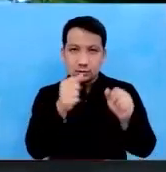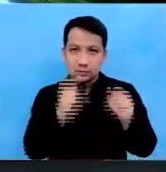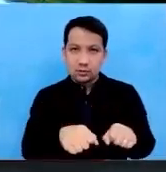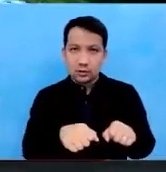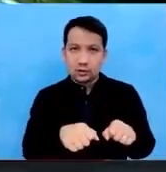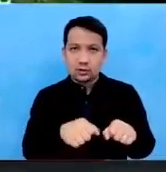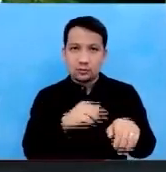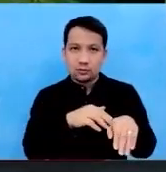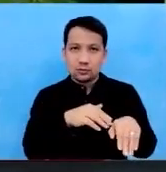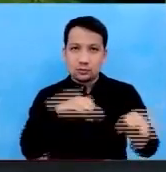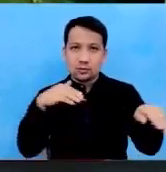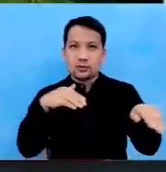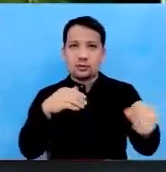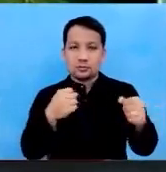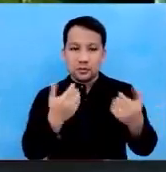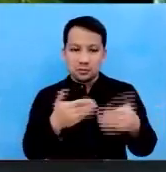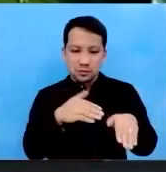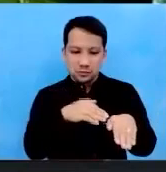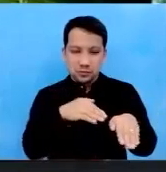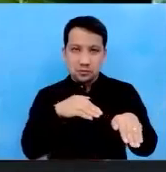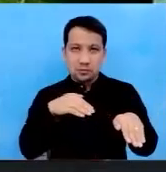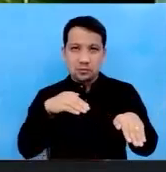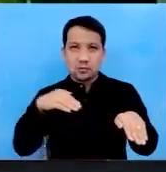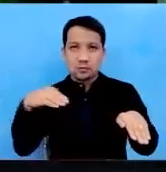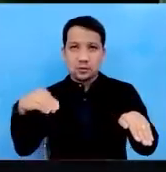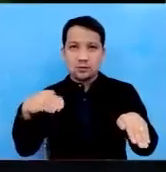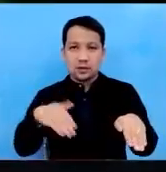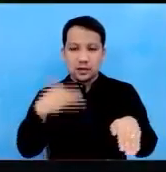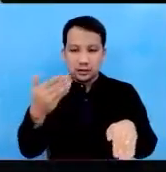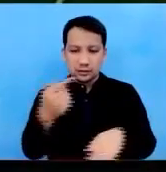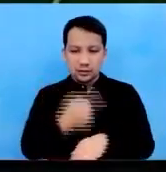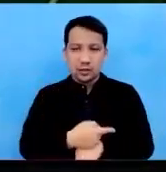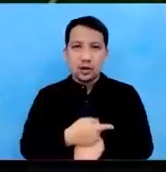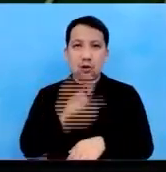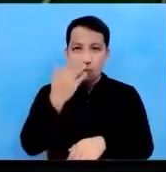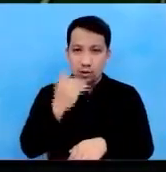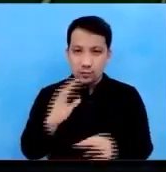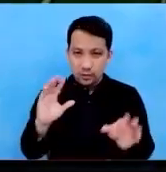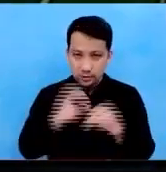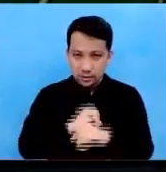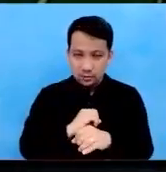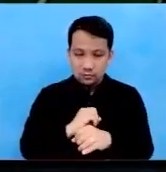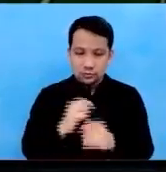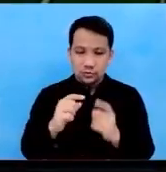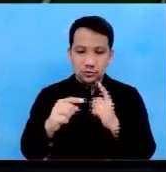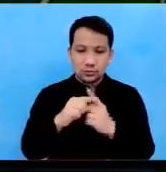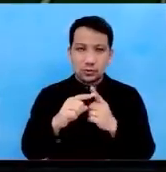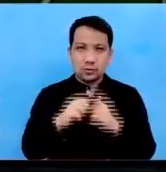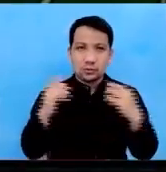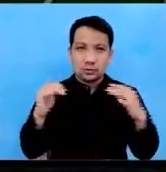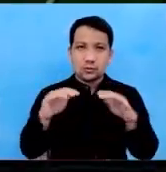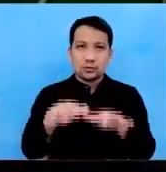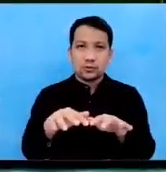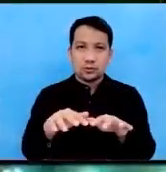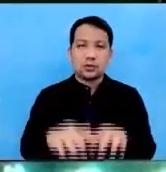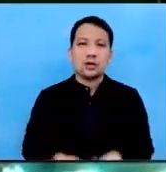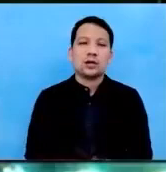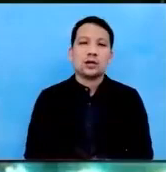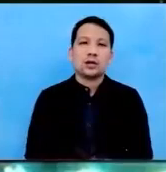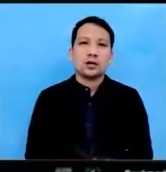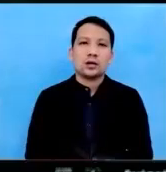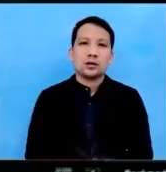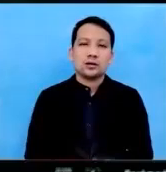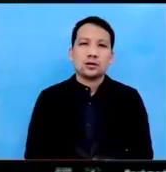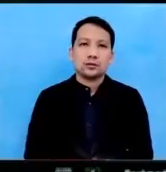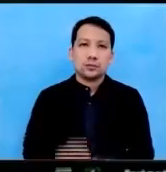ng volume ng mga sasakyan sa mga susunod na araw kasunod ng pagtatapos ng undas long weekend. Una ang Calamba Toll